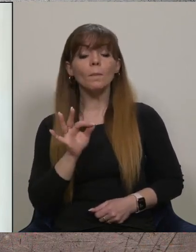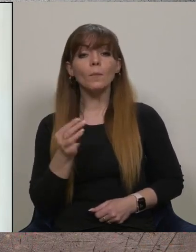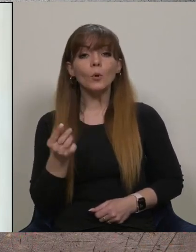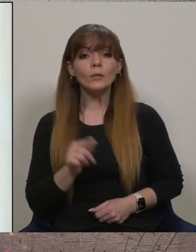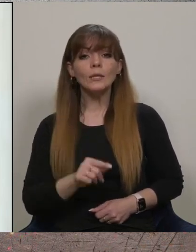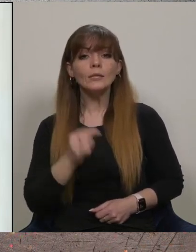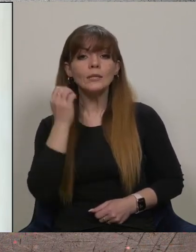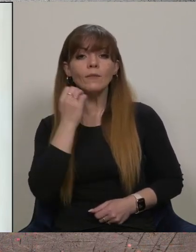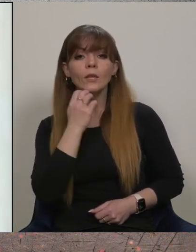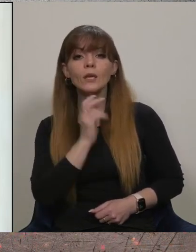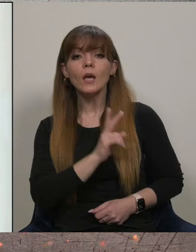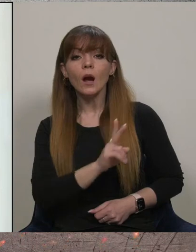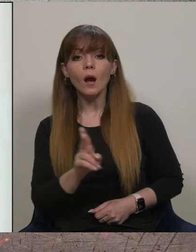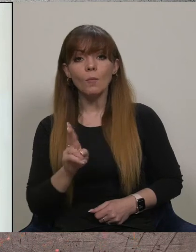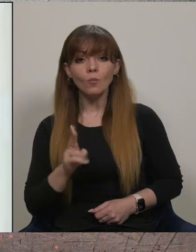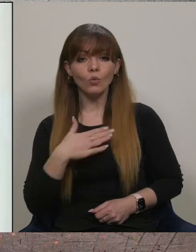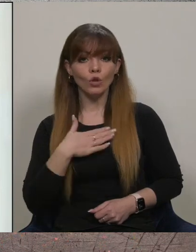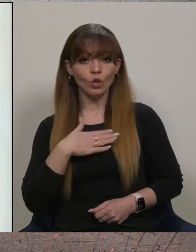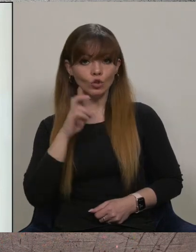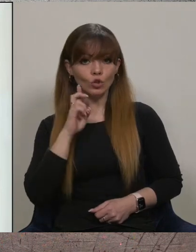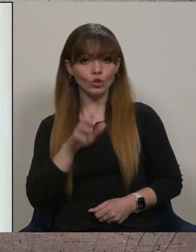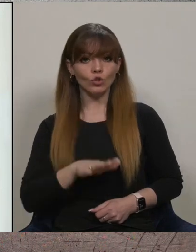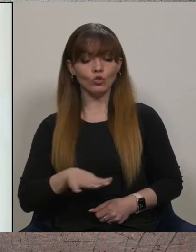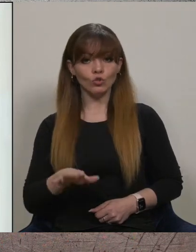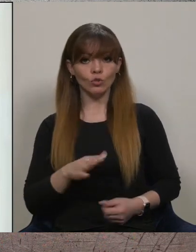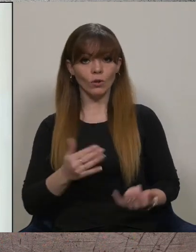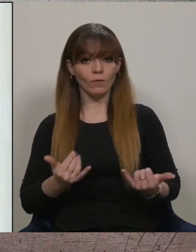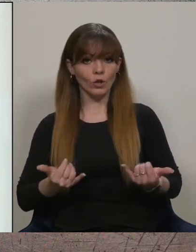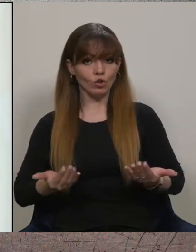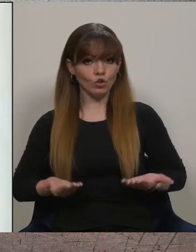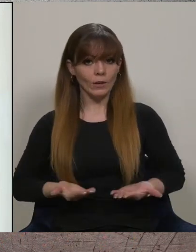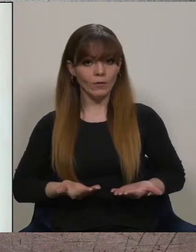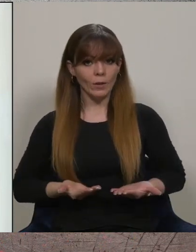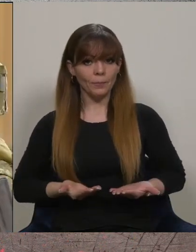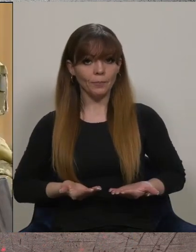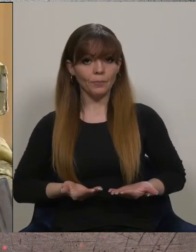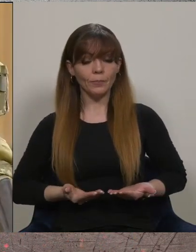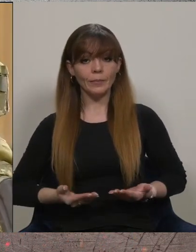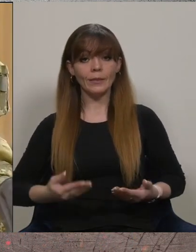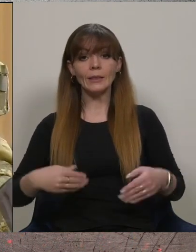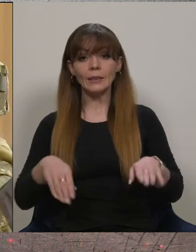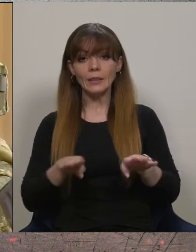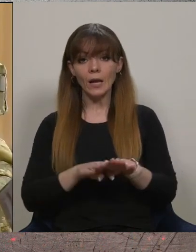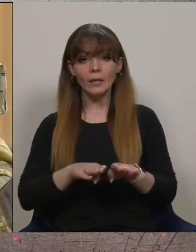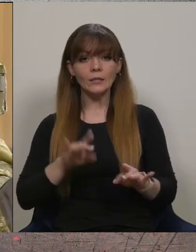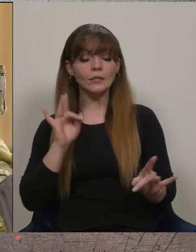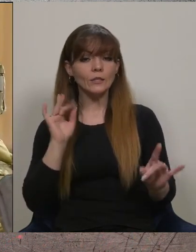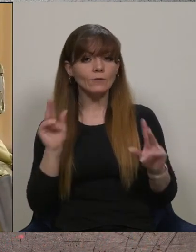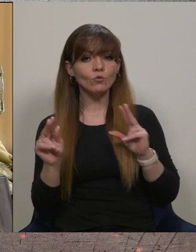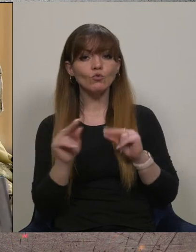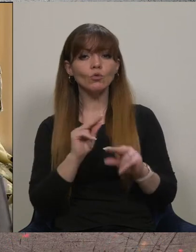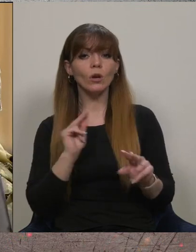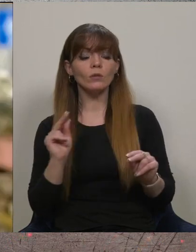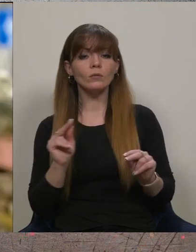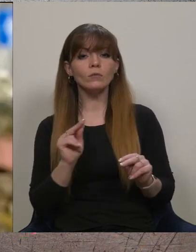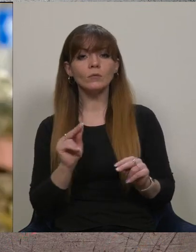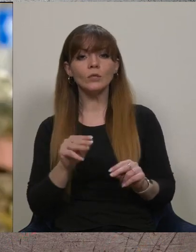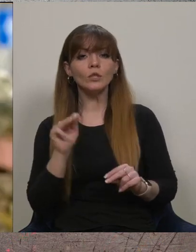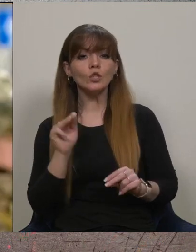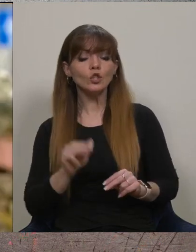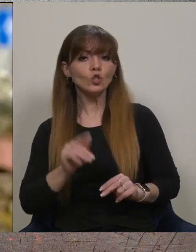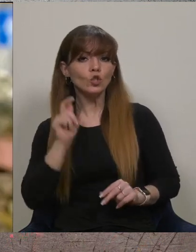кому наша держава живе. Так звучать